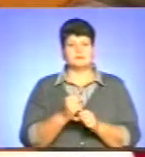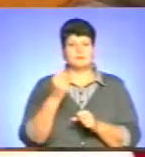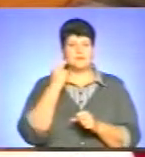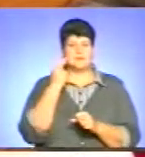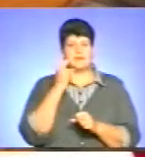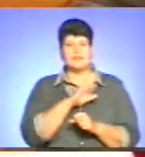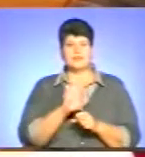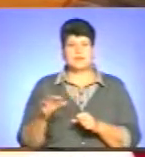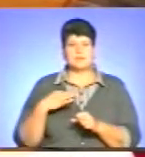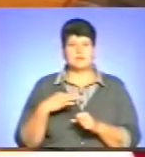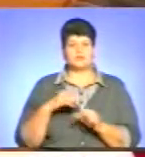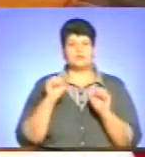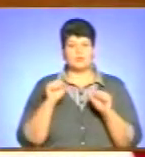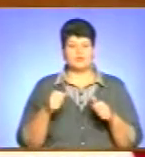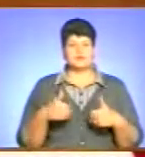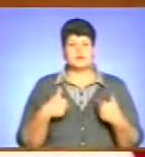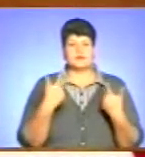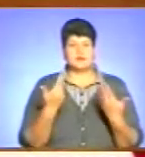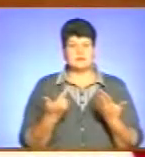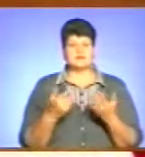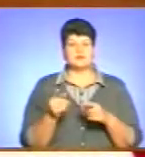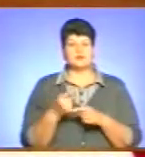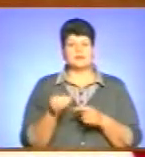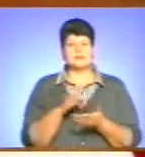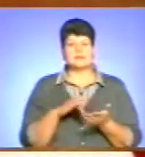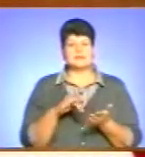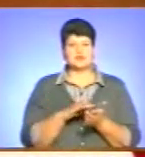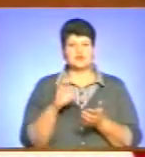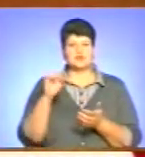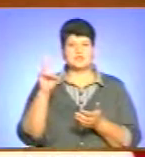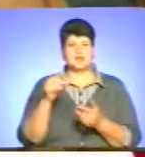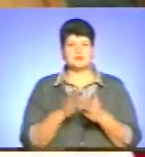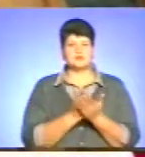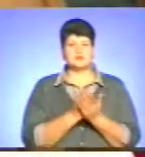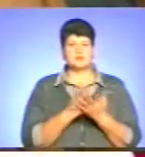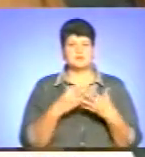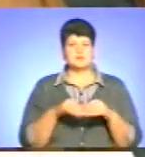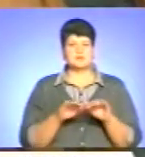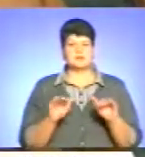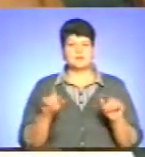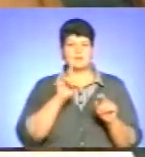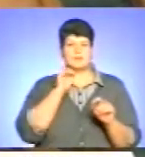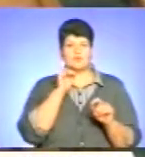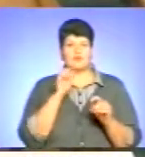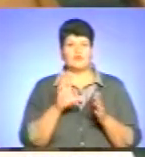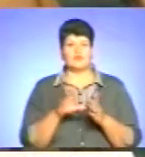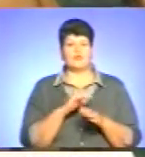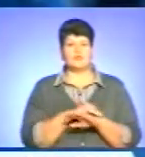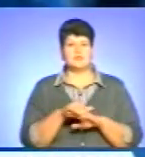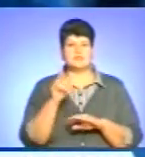можуть звертатися у Тернопільський центр соціальних служб для сім'ї, дітей і молоді за адресою – вулиця Медова,